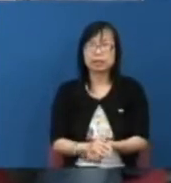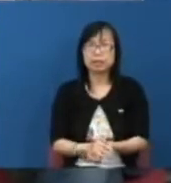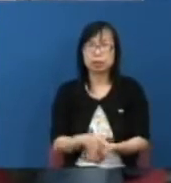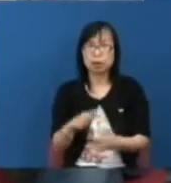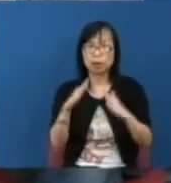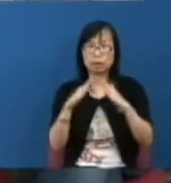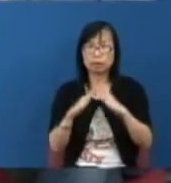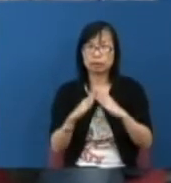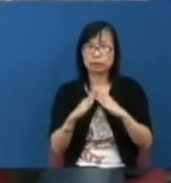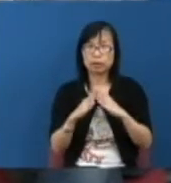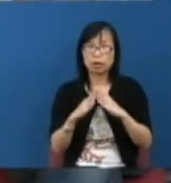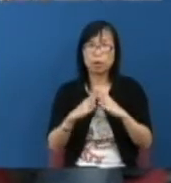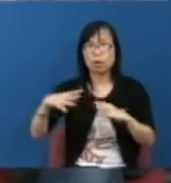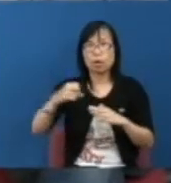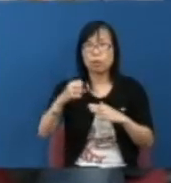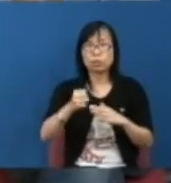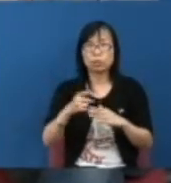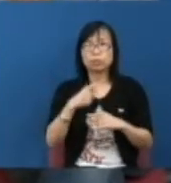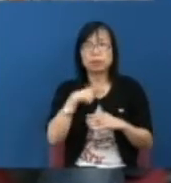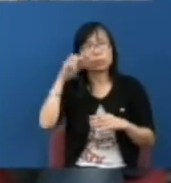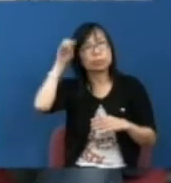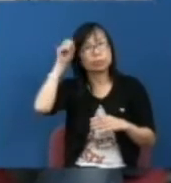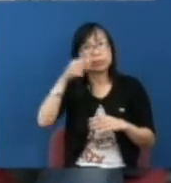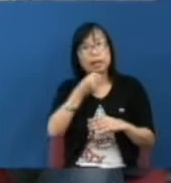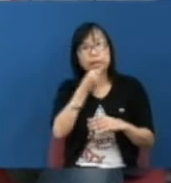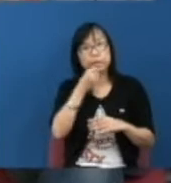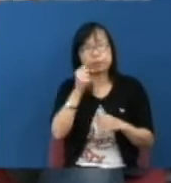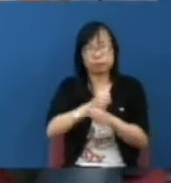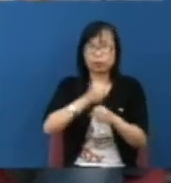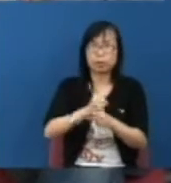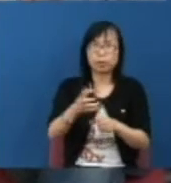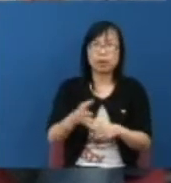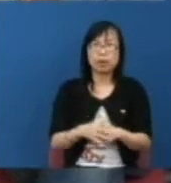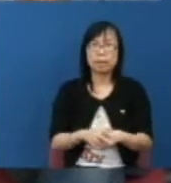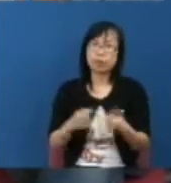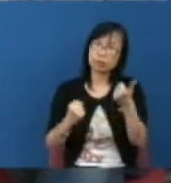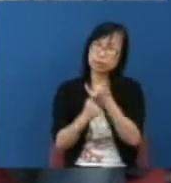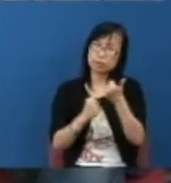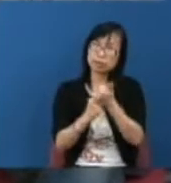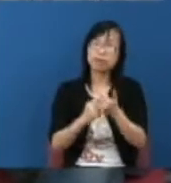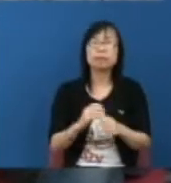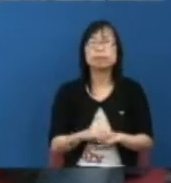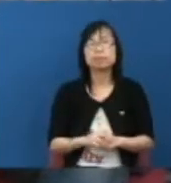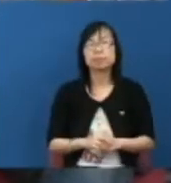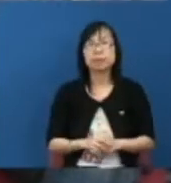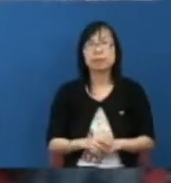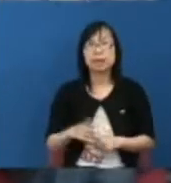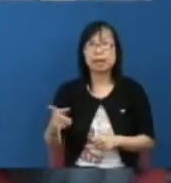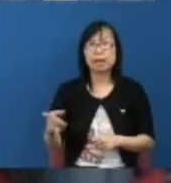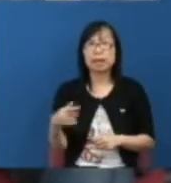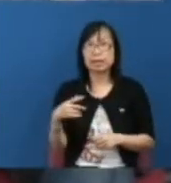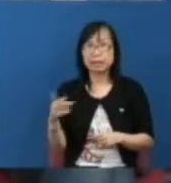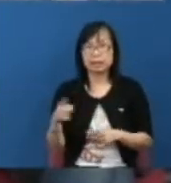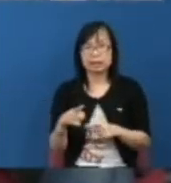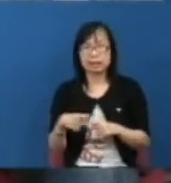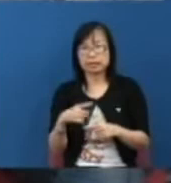住個屋主自己有咁嘅意向去做一啲咁嘅嘢，你係咪可以 support 咧？ 但其實係啊，嗱，其實